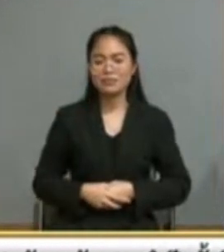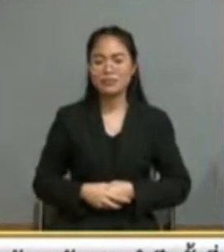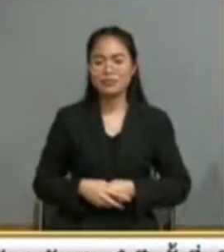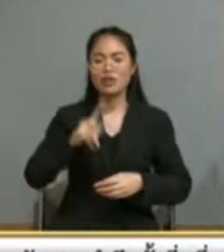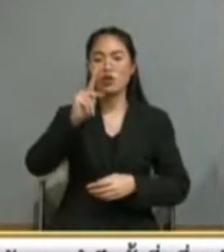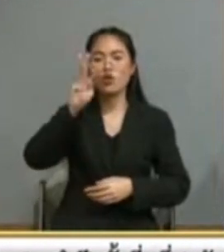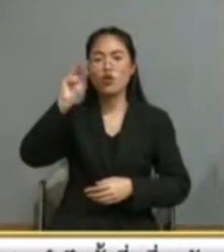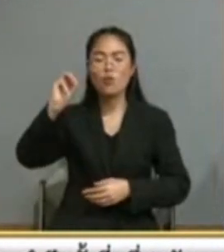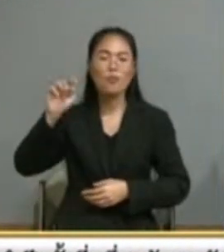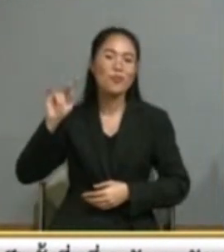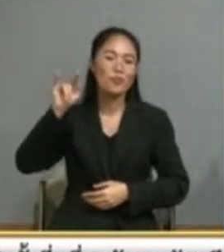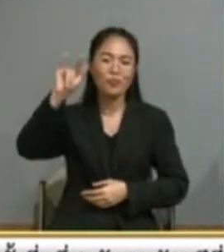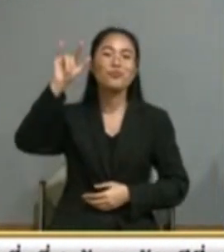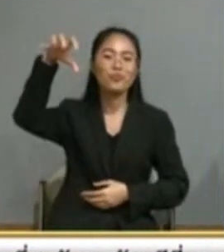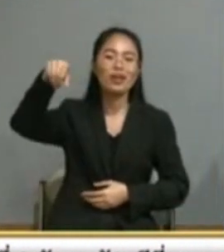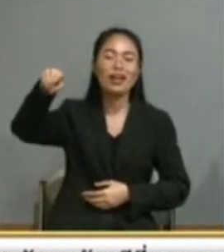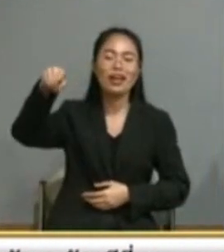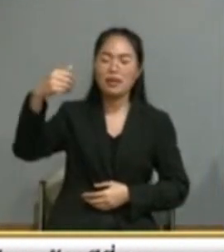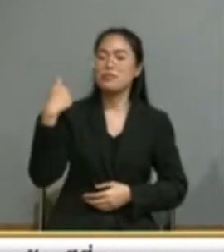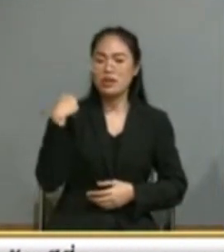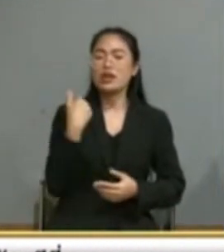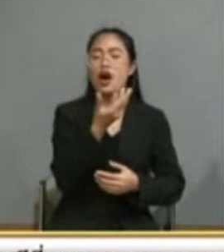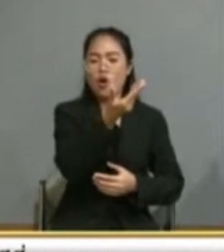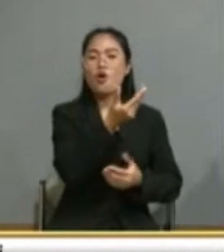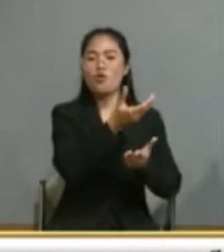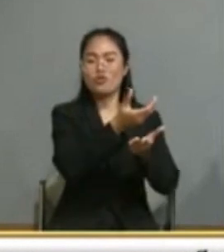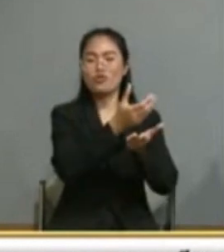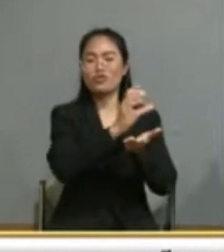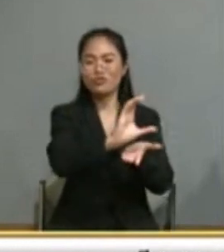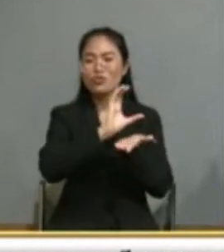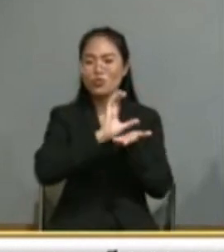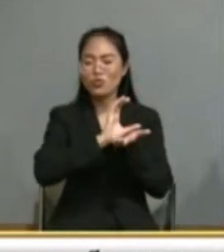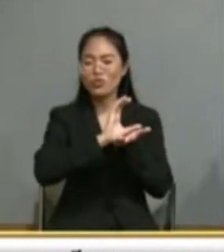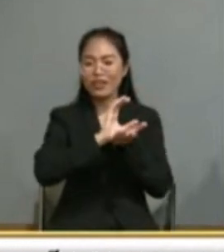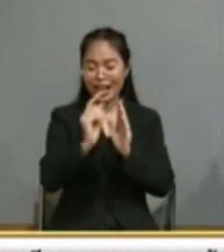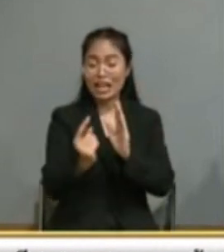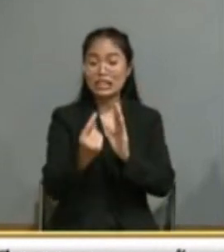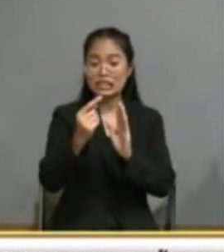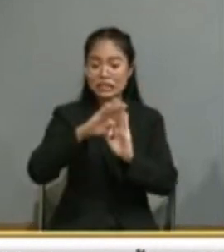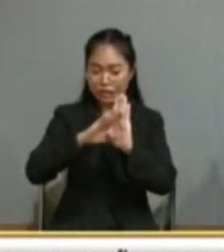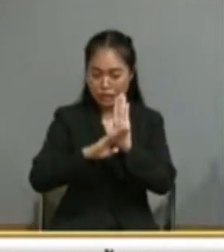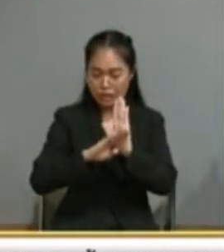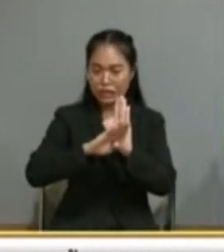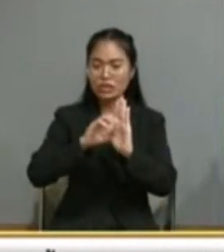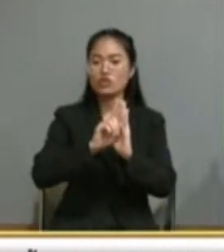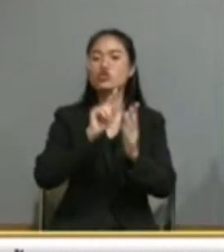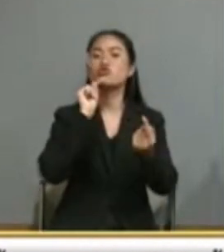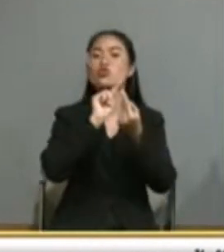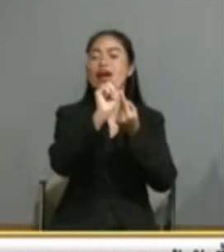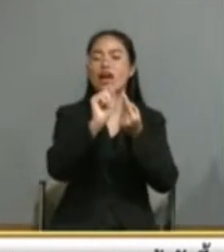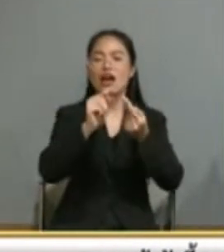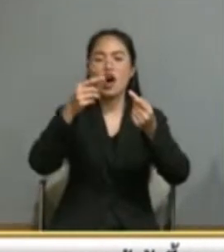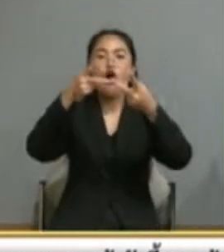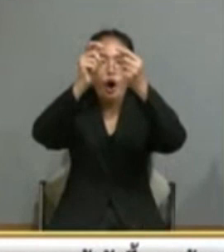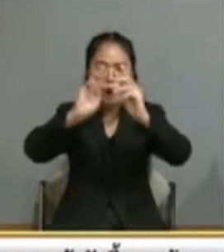ด้วยกลมการถ้ากัศยาณ จะมีจขอรับการสนุงพระมาณช่งแรกก่อนในการค่าจ้างออกแบ